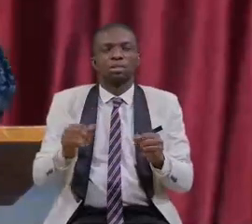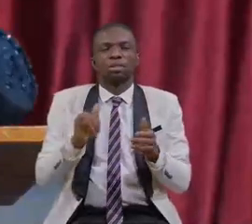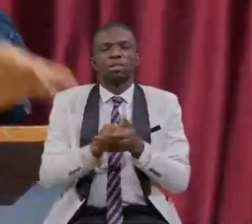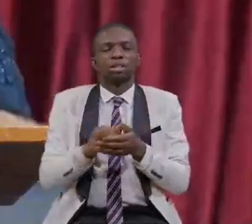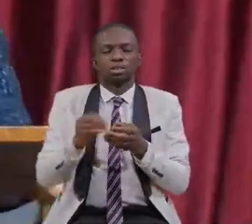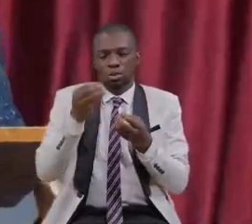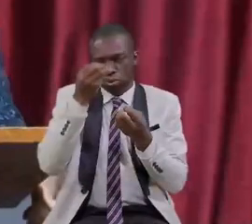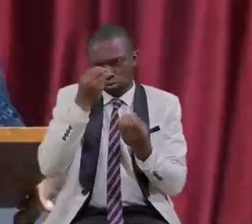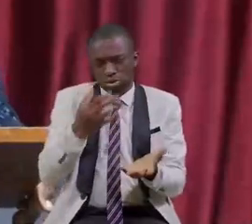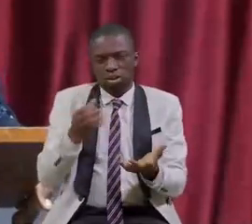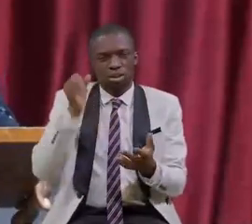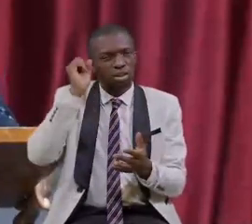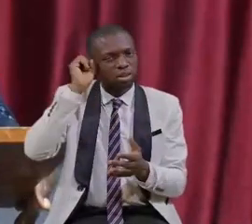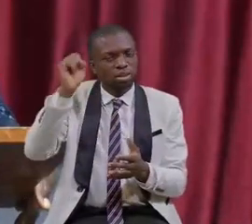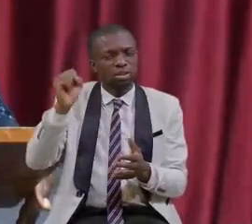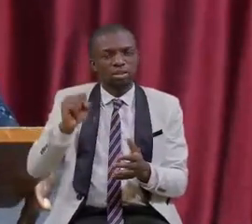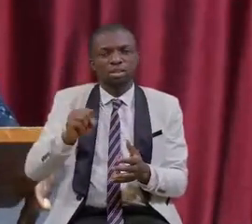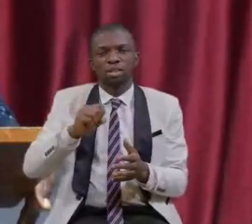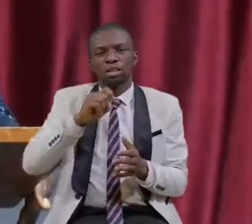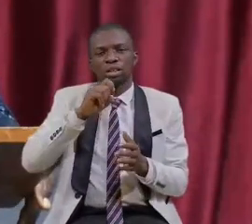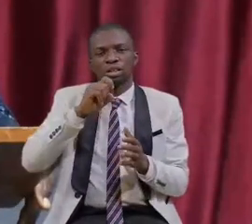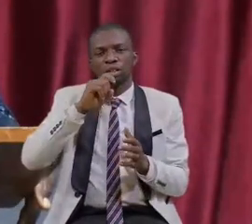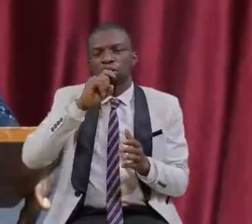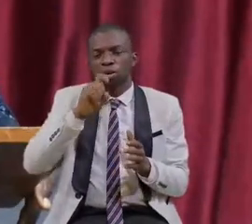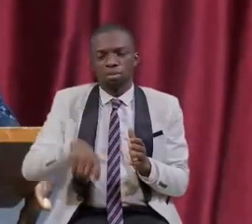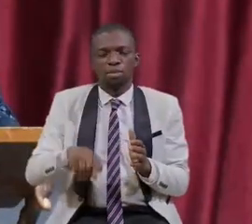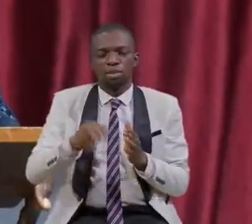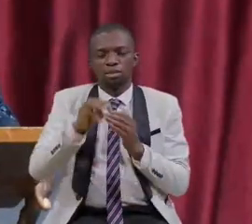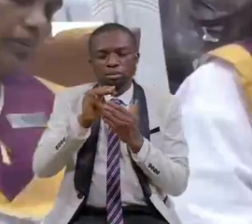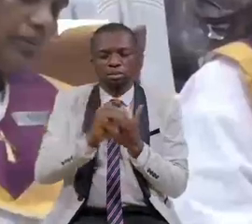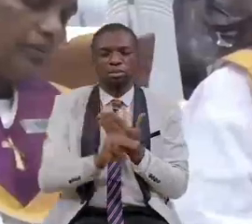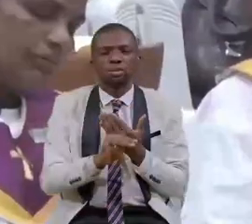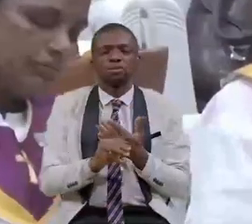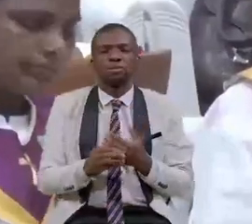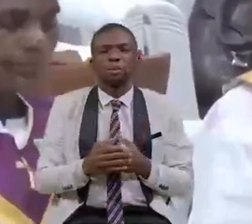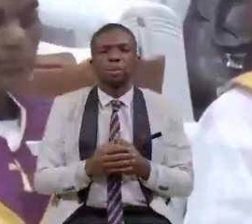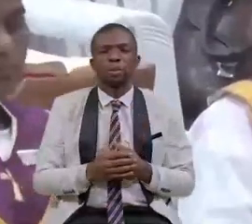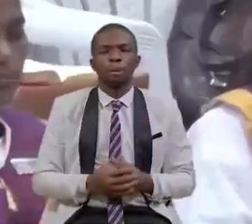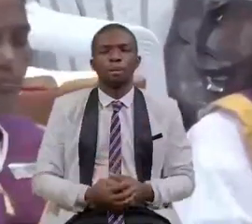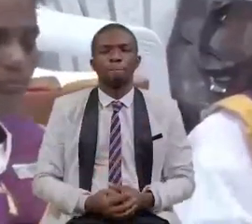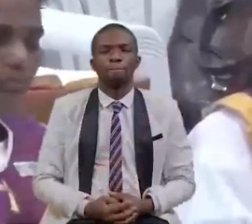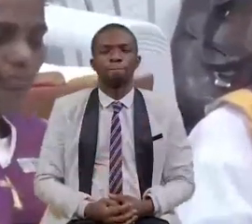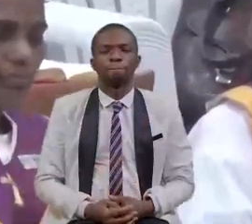bénissez l'Éternel, vous ses anges, qui êtes puissants en force et qui exécutez ses ordres